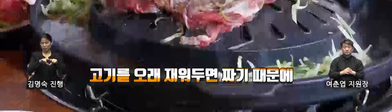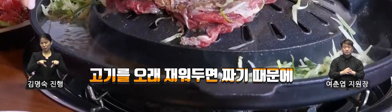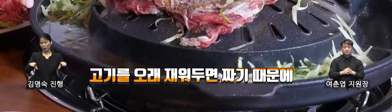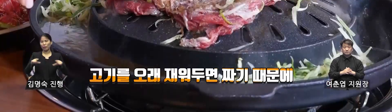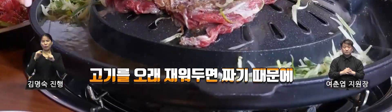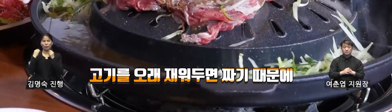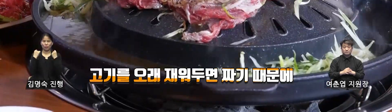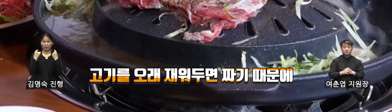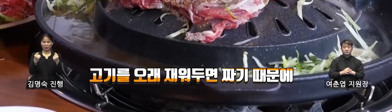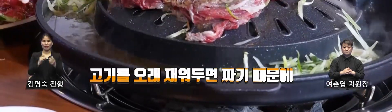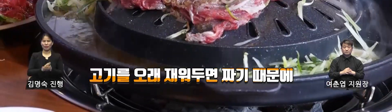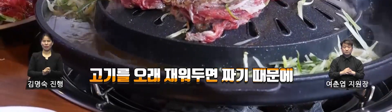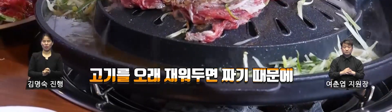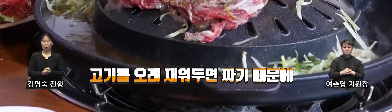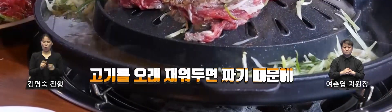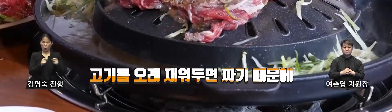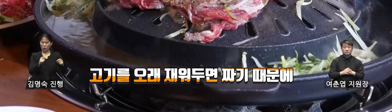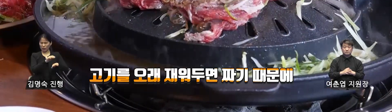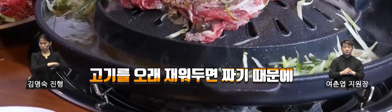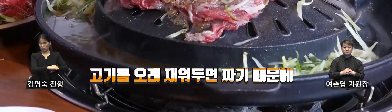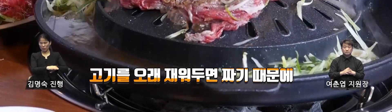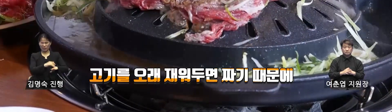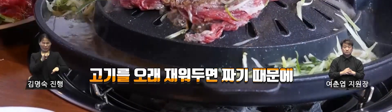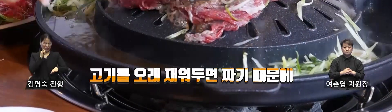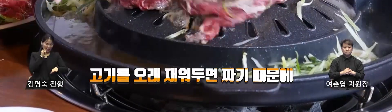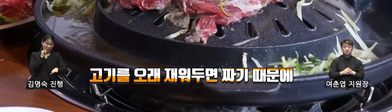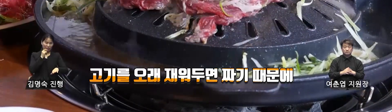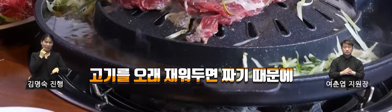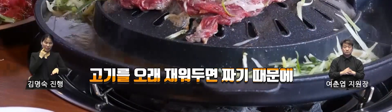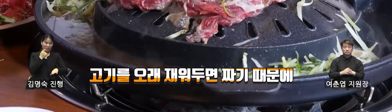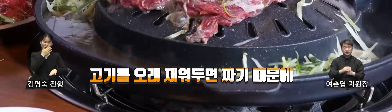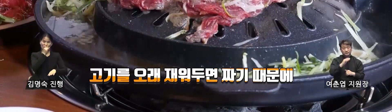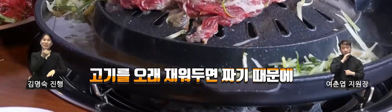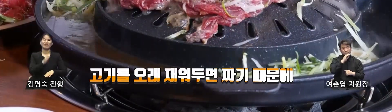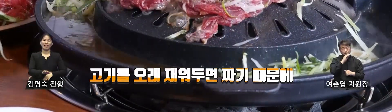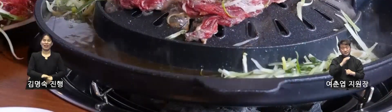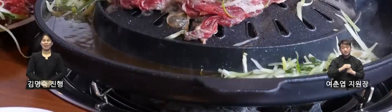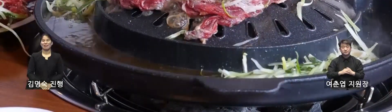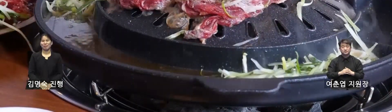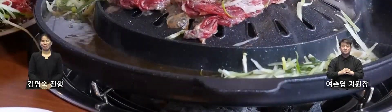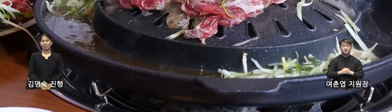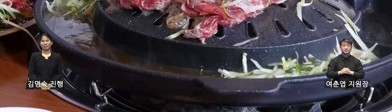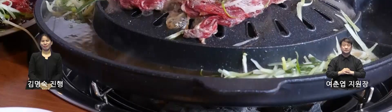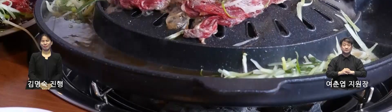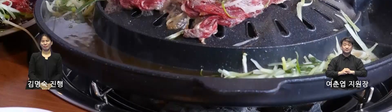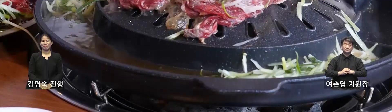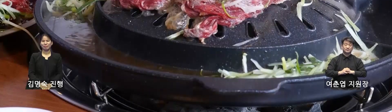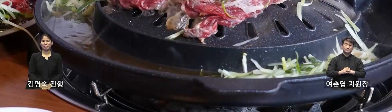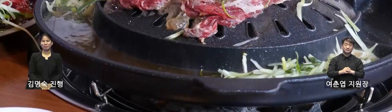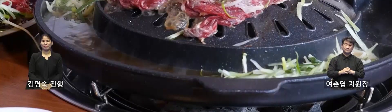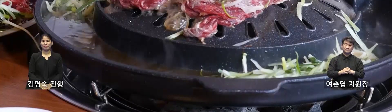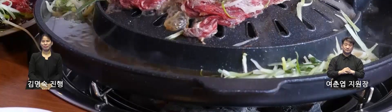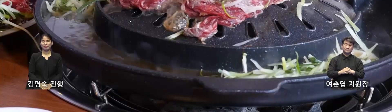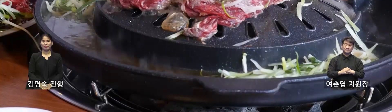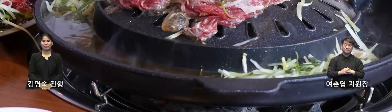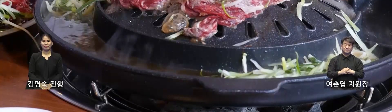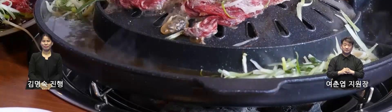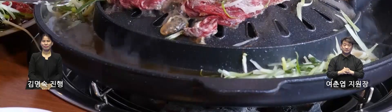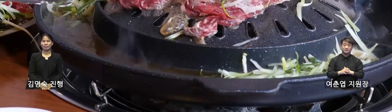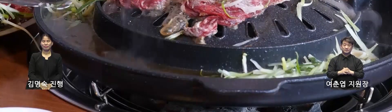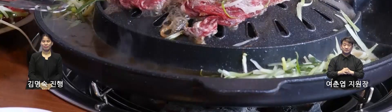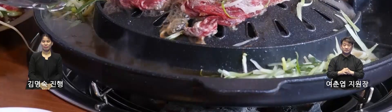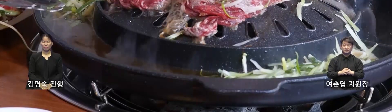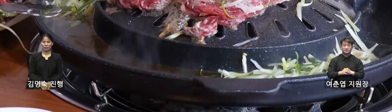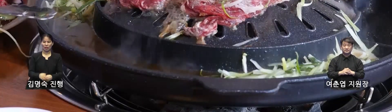고기도 오래 재워두면 어떤 부분은 짜기도 하고 막 이렇잖아요. 그렇죠. 예. 그렇게 하고 어, 여기 지원장님